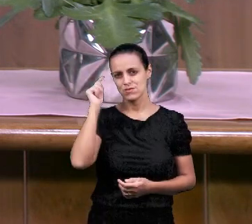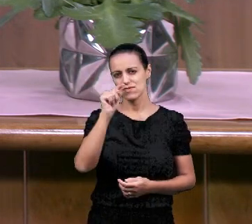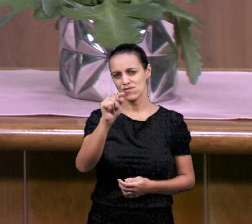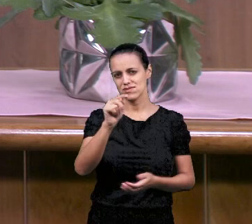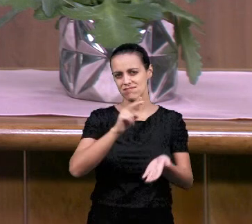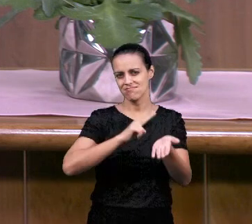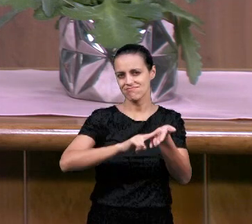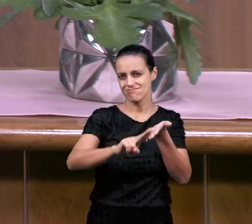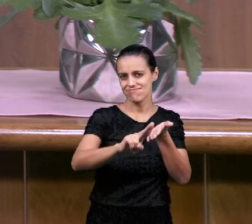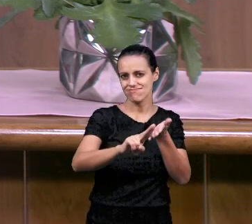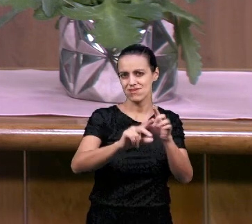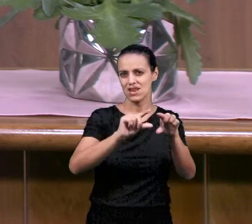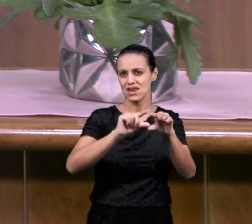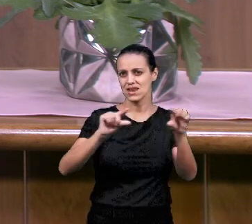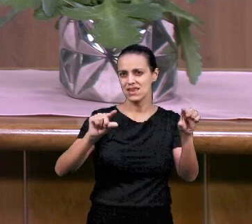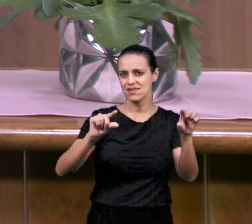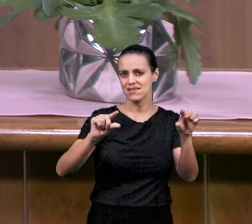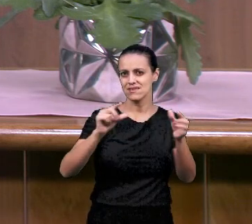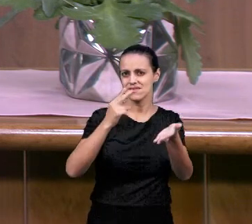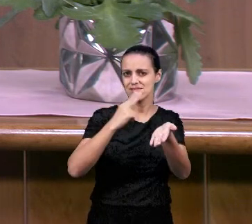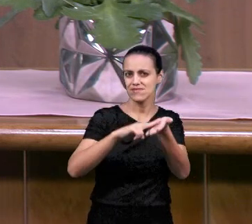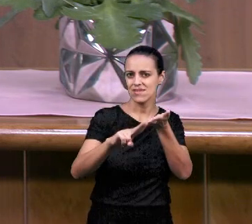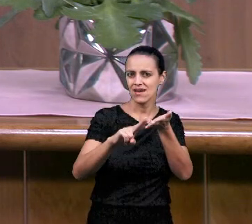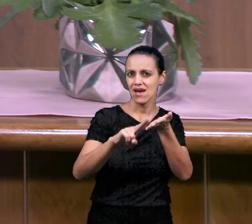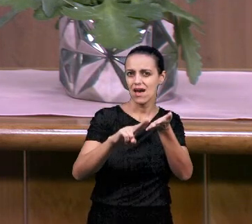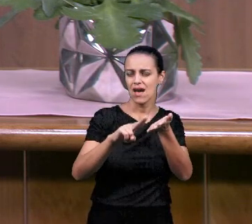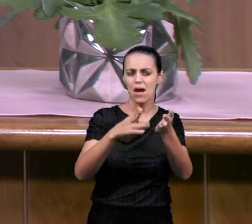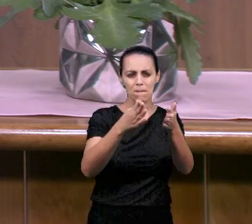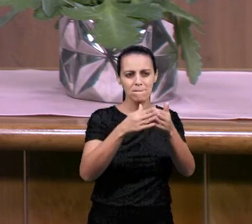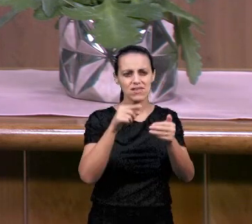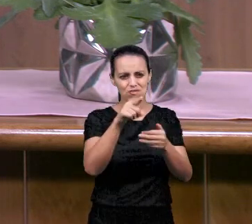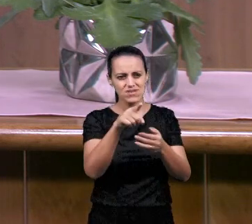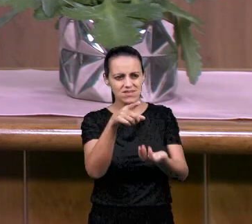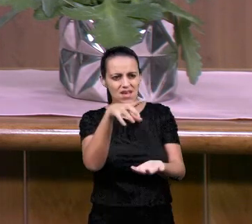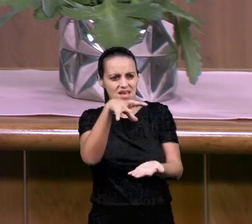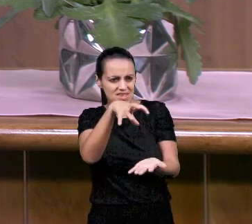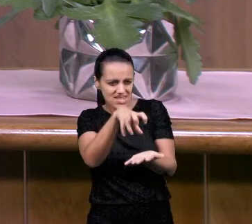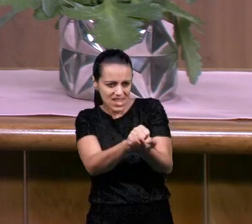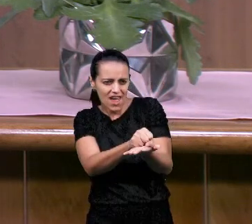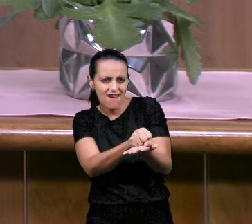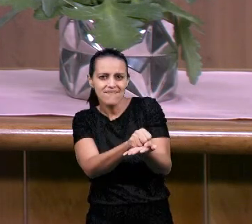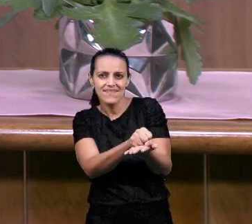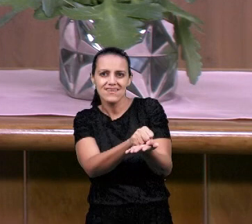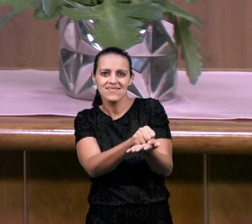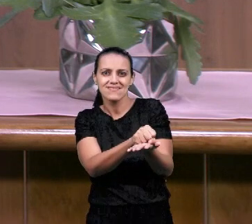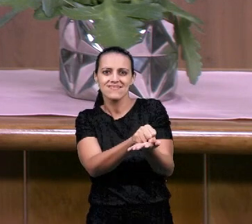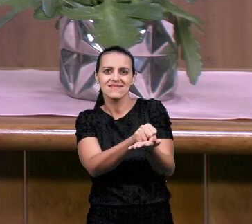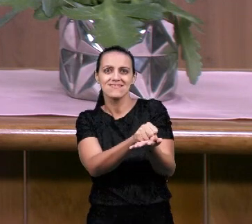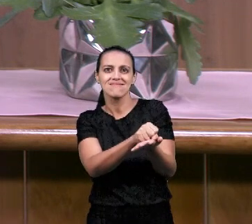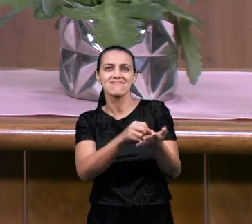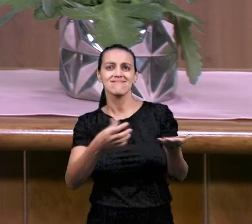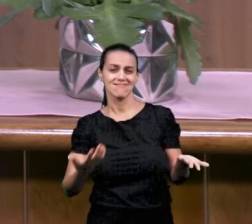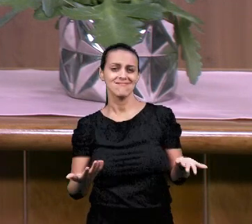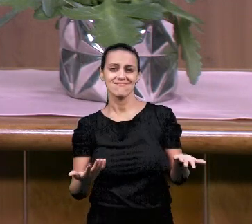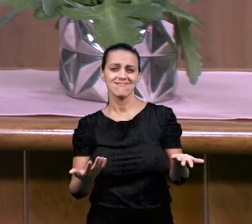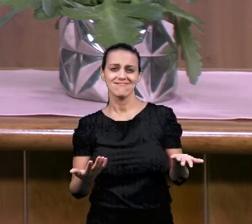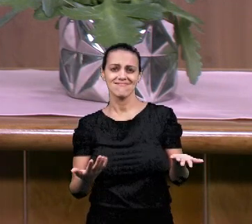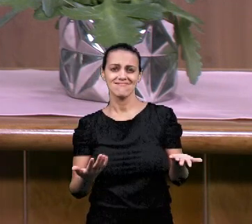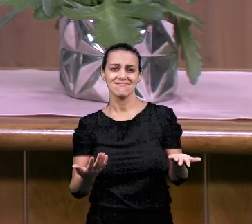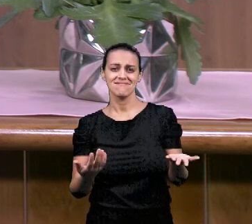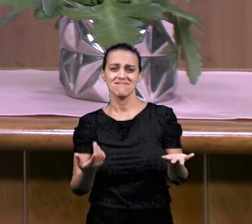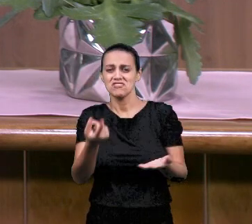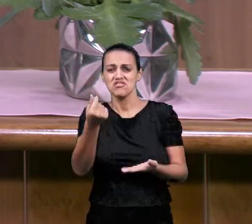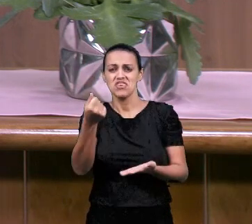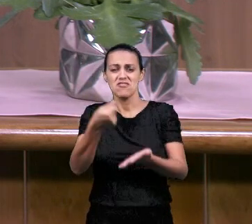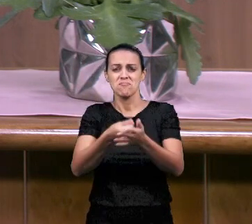le lien, demandez aussi de s'inscrire sur le canal. Ça ne coûte rien, nous ne demandons rien à la personne. Vous